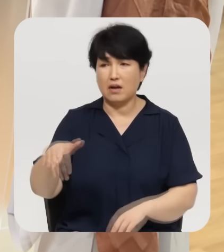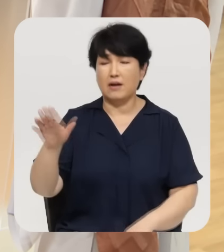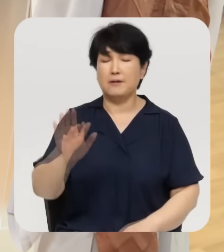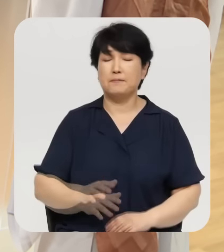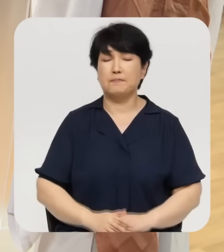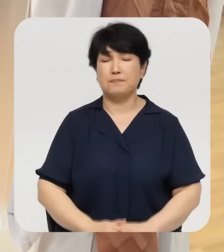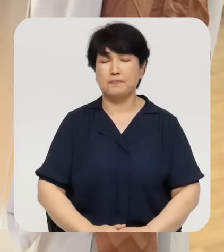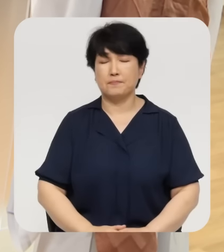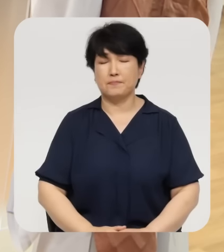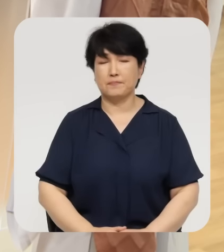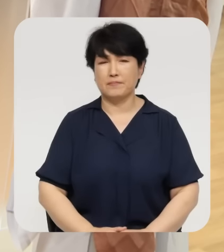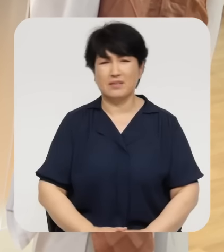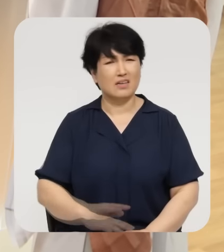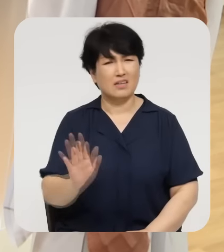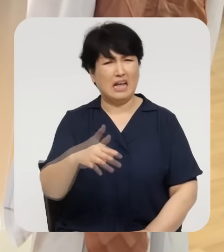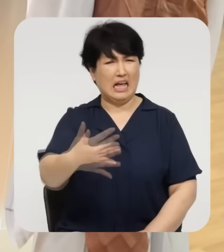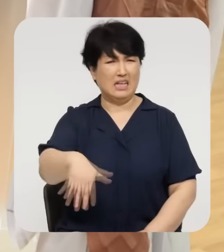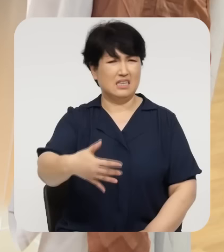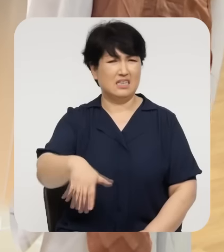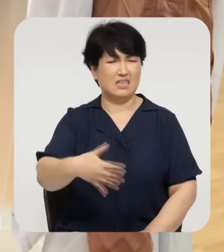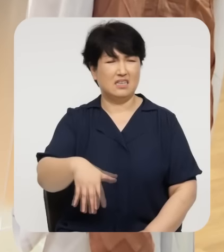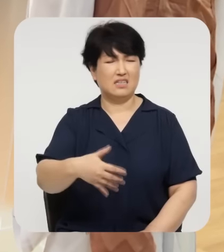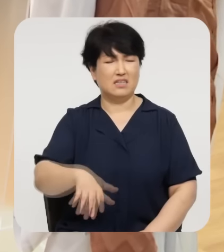잘 가. 아니 그것도 안 돼.